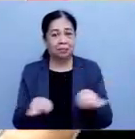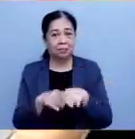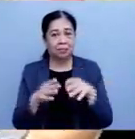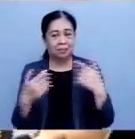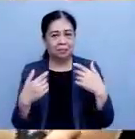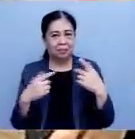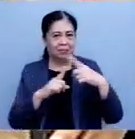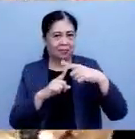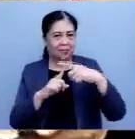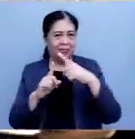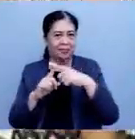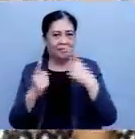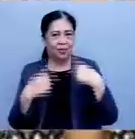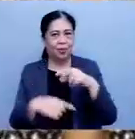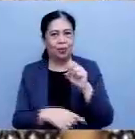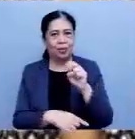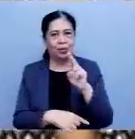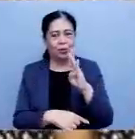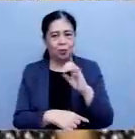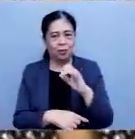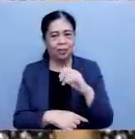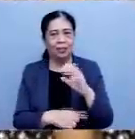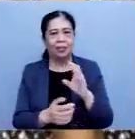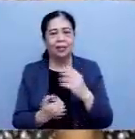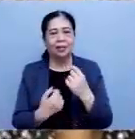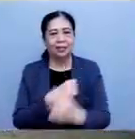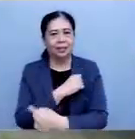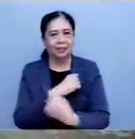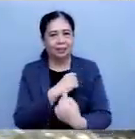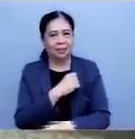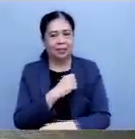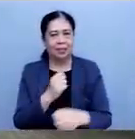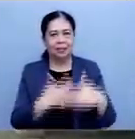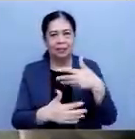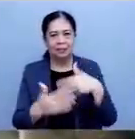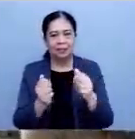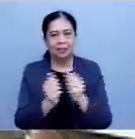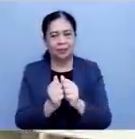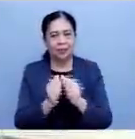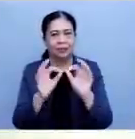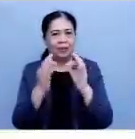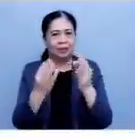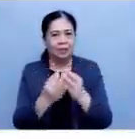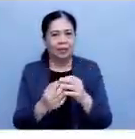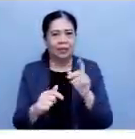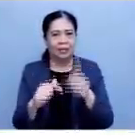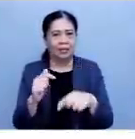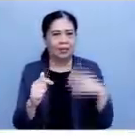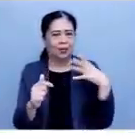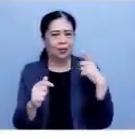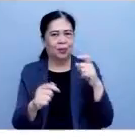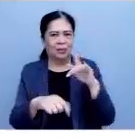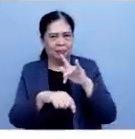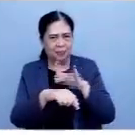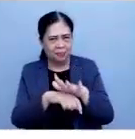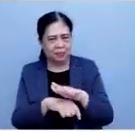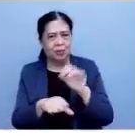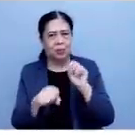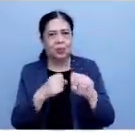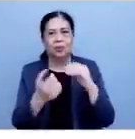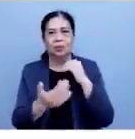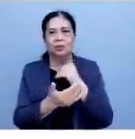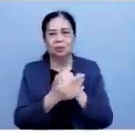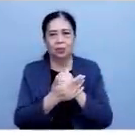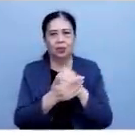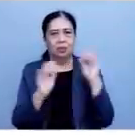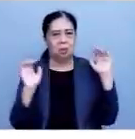na patungong Subic sa Zambales para mag-bonding sa pamilya. Hindi na raw sila nakapaghintay na bumiyahe na maaga para iwas na rin sa